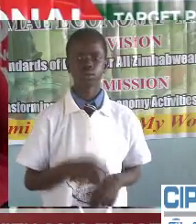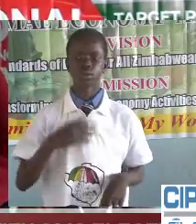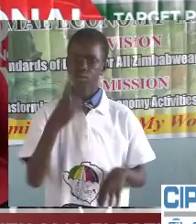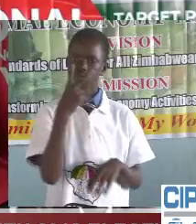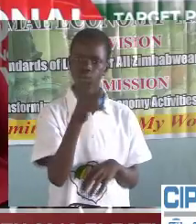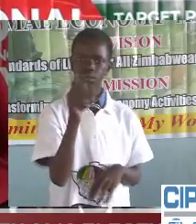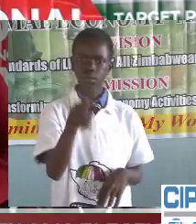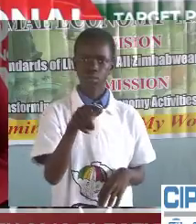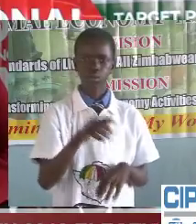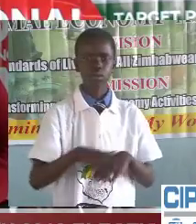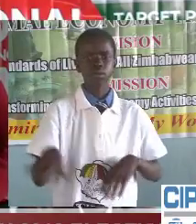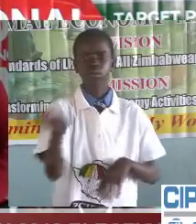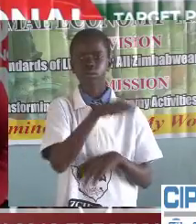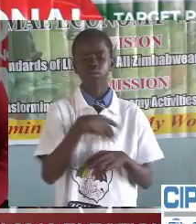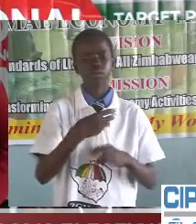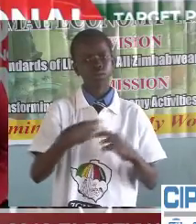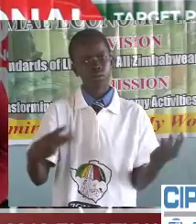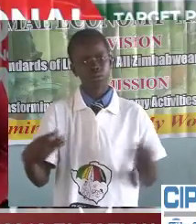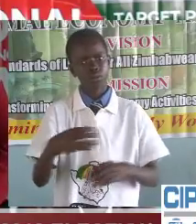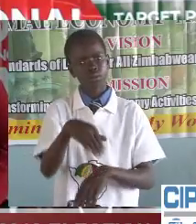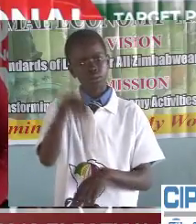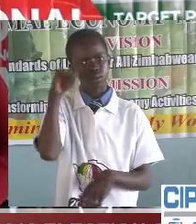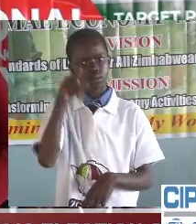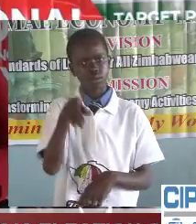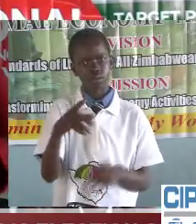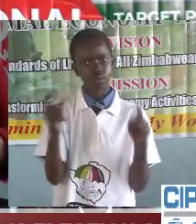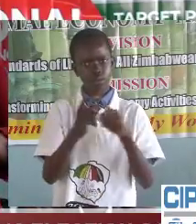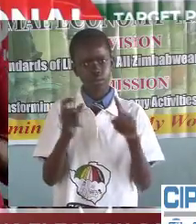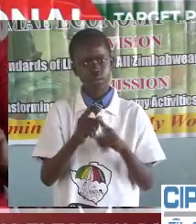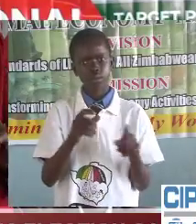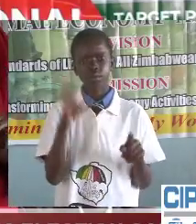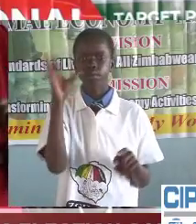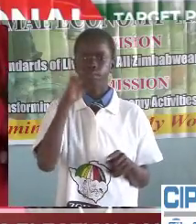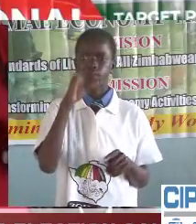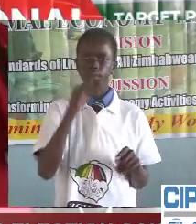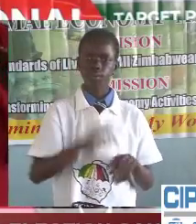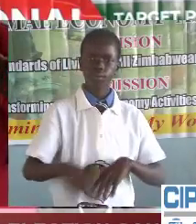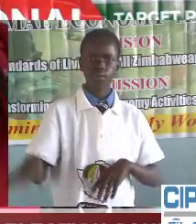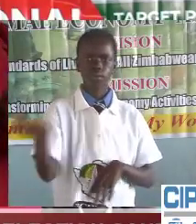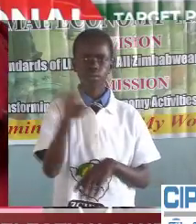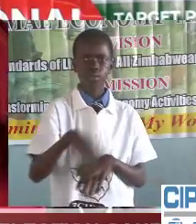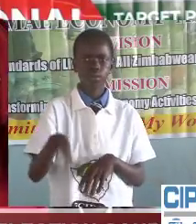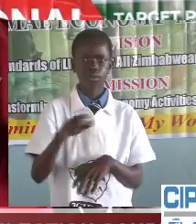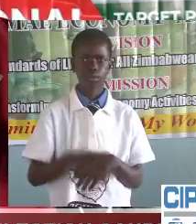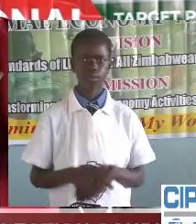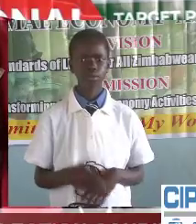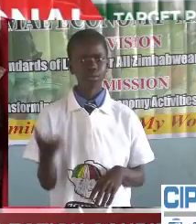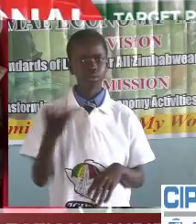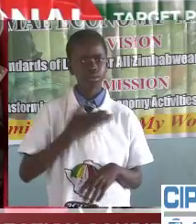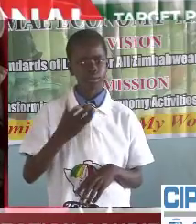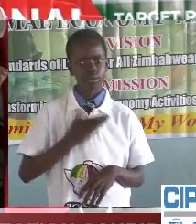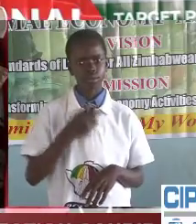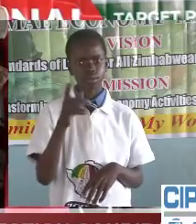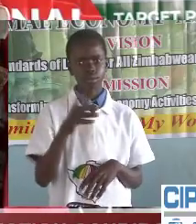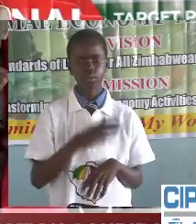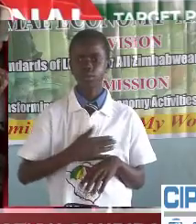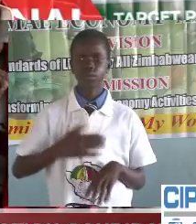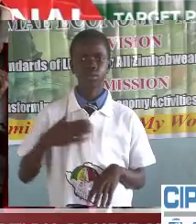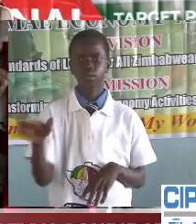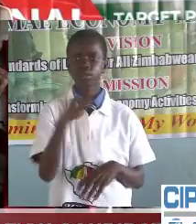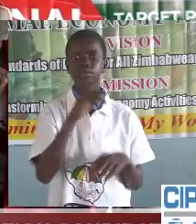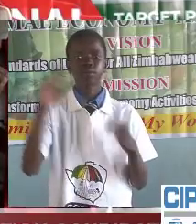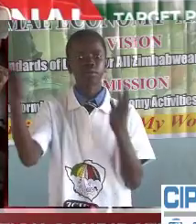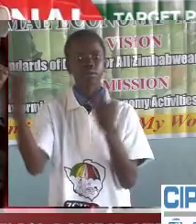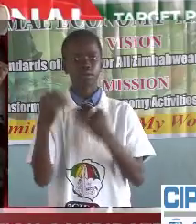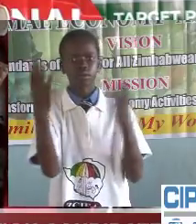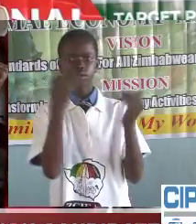Zwatayiwona munyika yeZimbabwe for the past 40 years, inyaya yekuti ma-political parties anodaidza